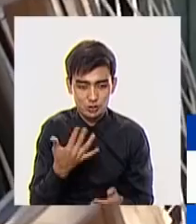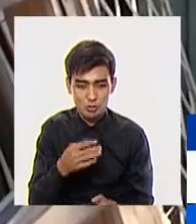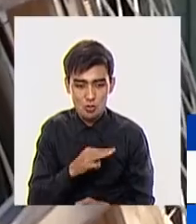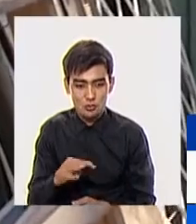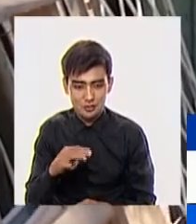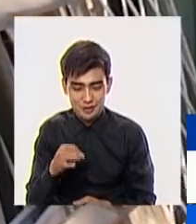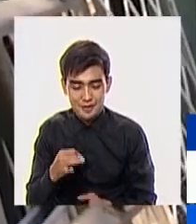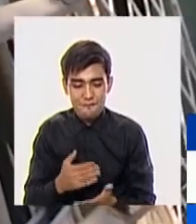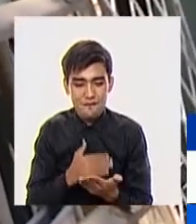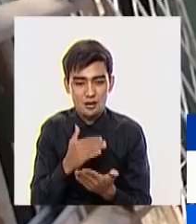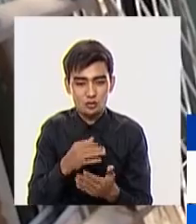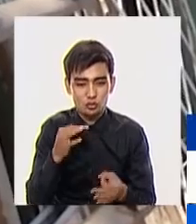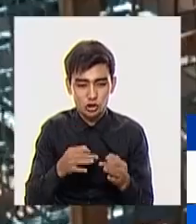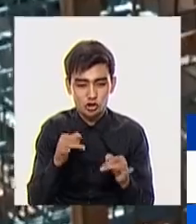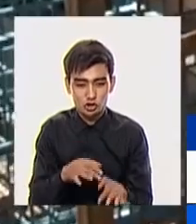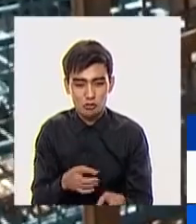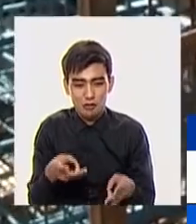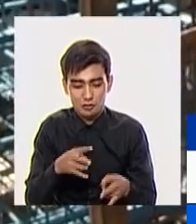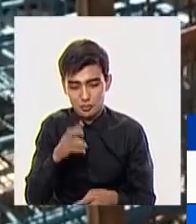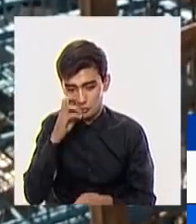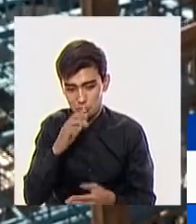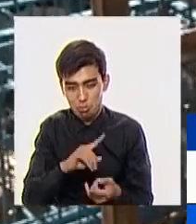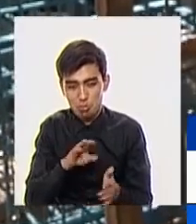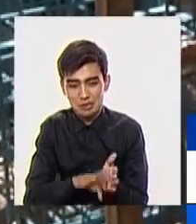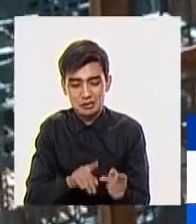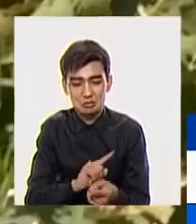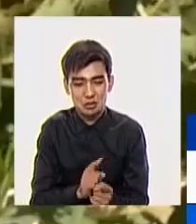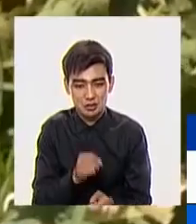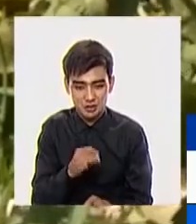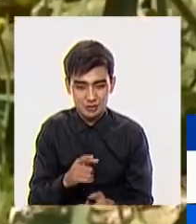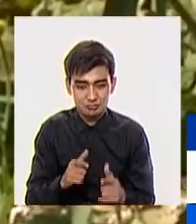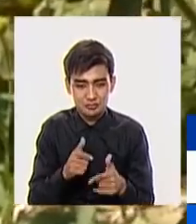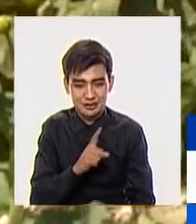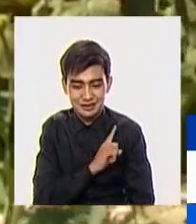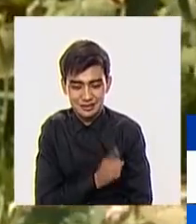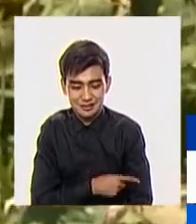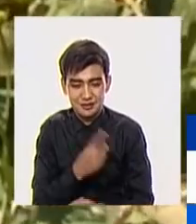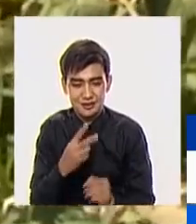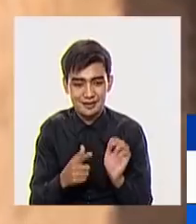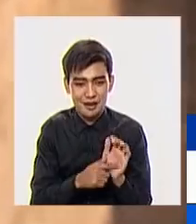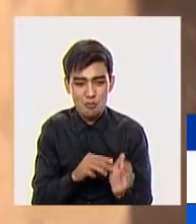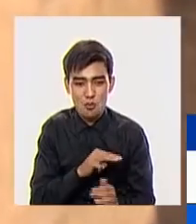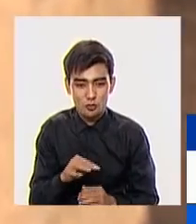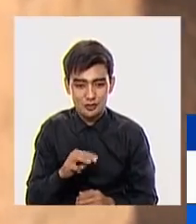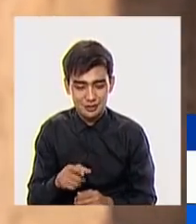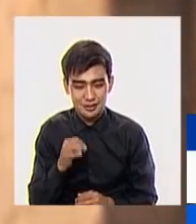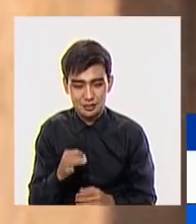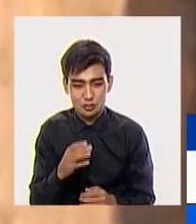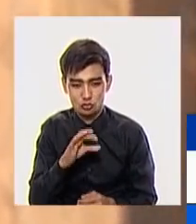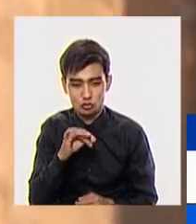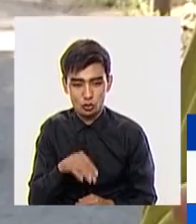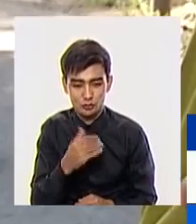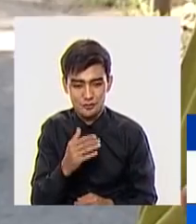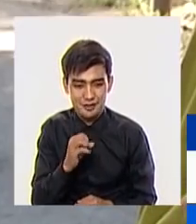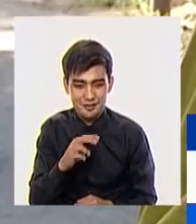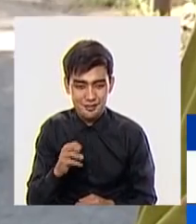Однако в Верховном суде оставили решение горсуда без изменений. Оно вступило в силу, и 27 миллионов тенге поступили на счет